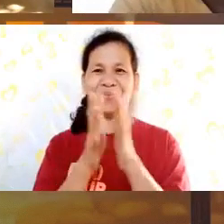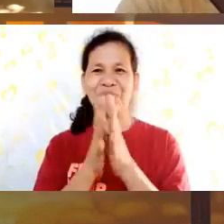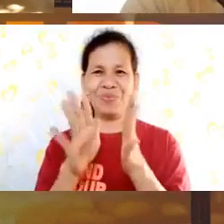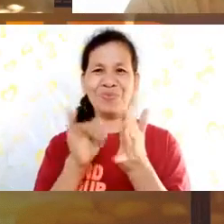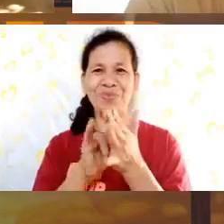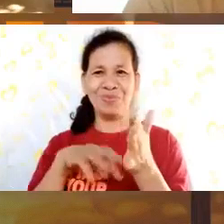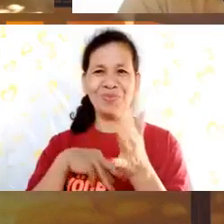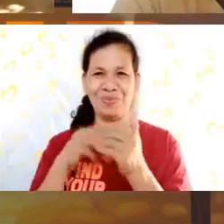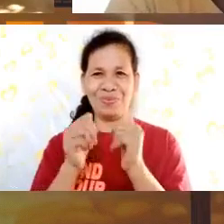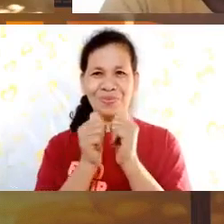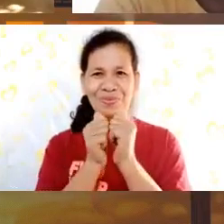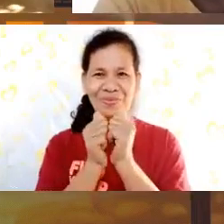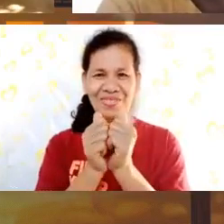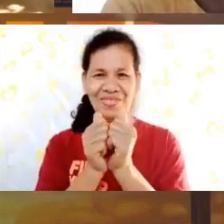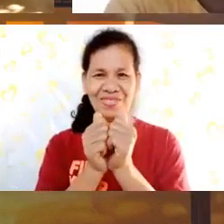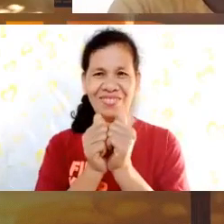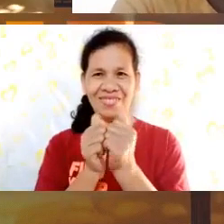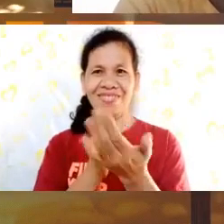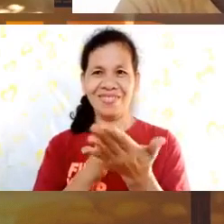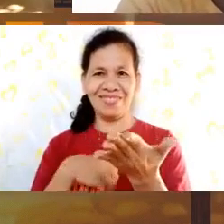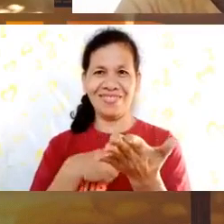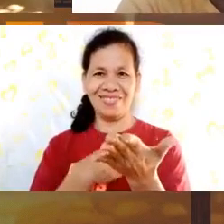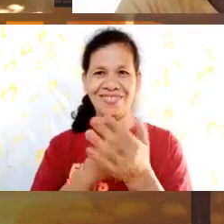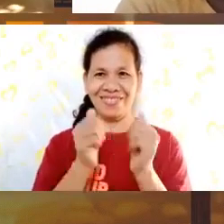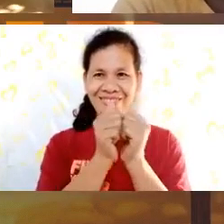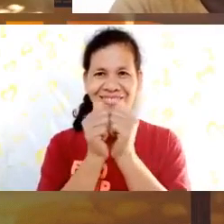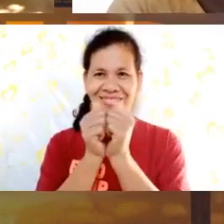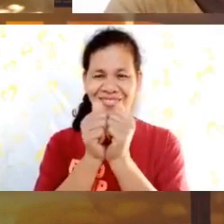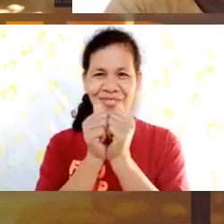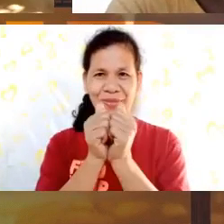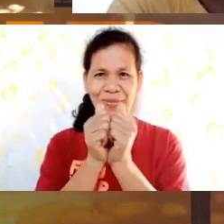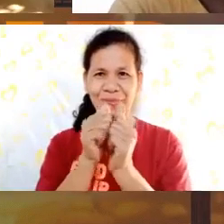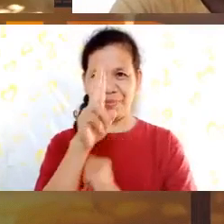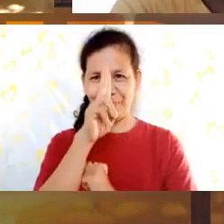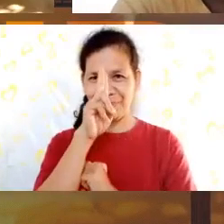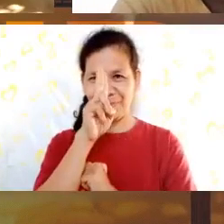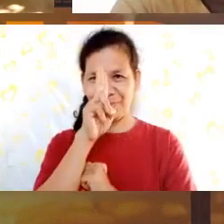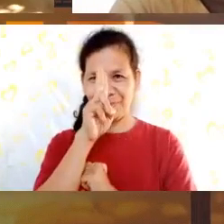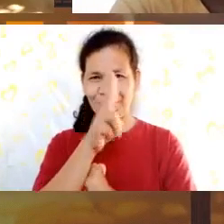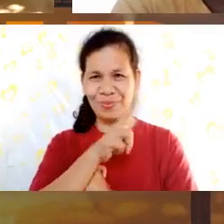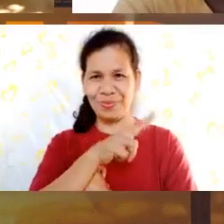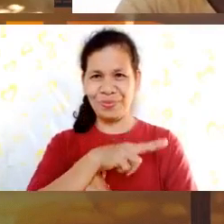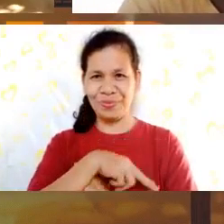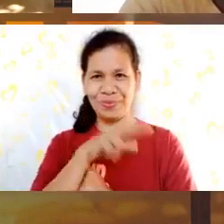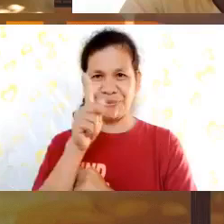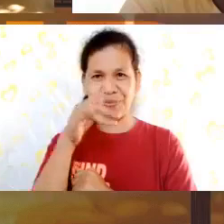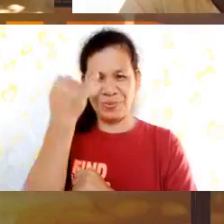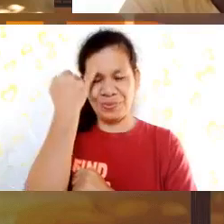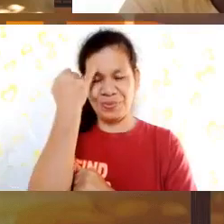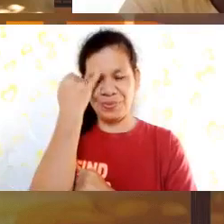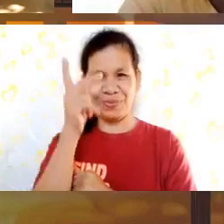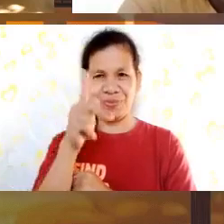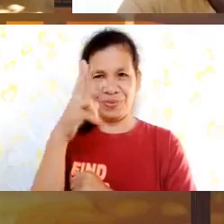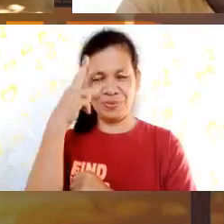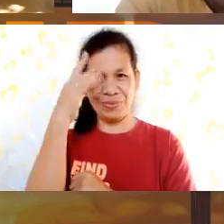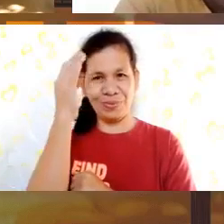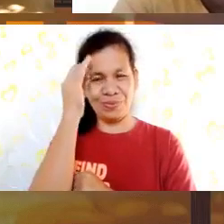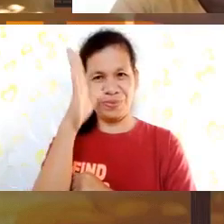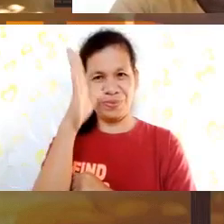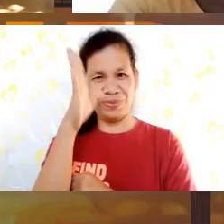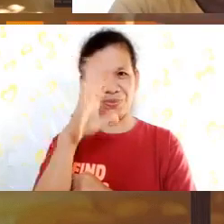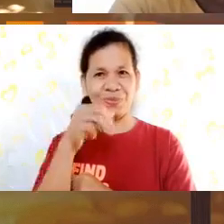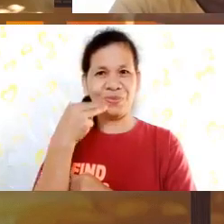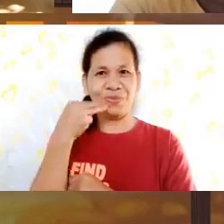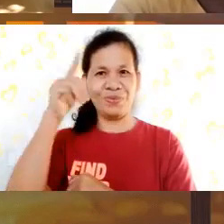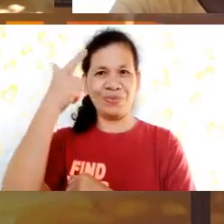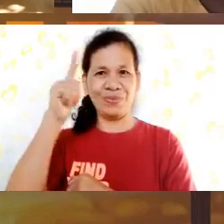po ang aking mga co-hosts. Yan, mga gwapo. Pastor Juby, Pastor Porto, at si Ma'am Lina.